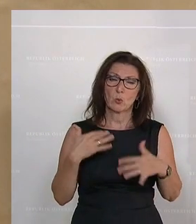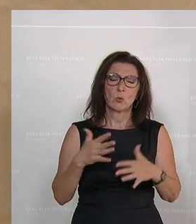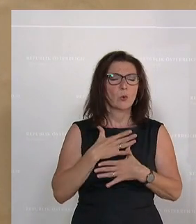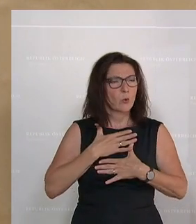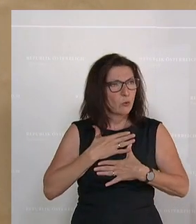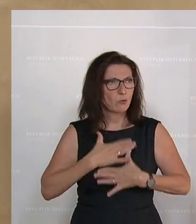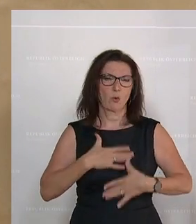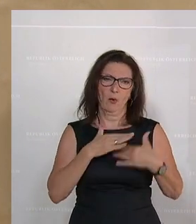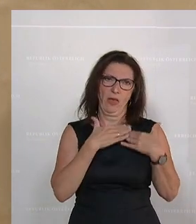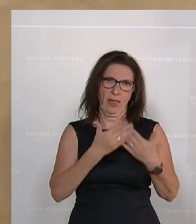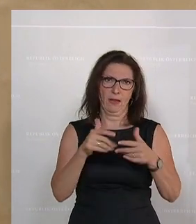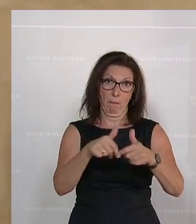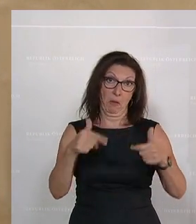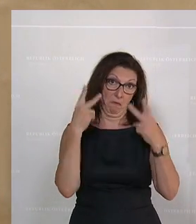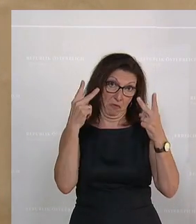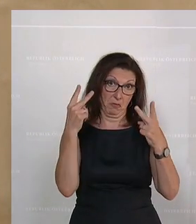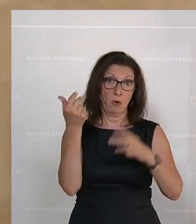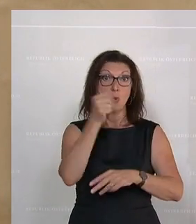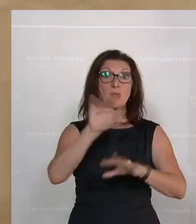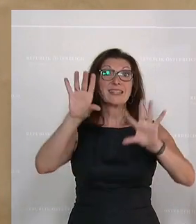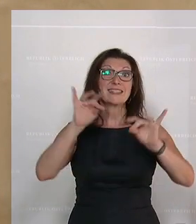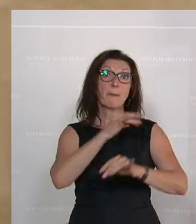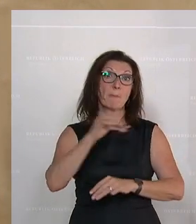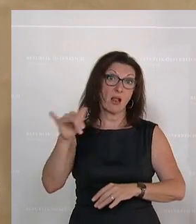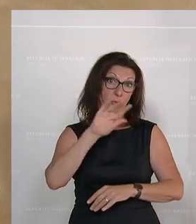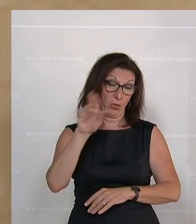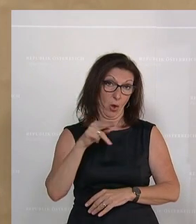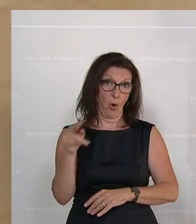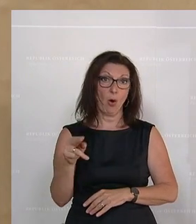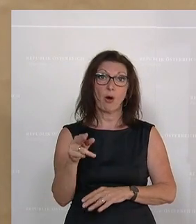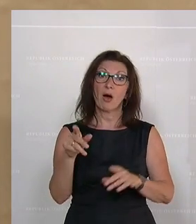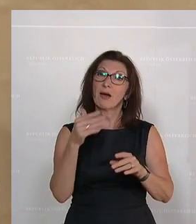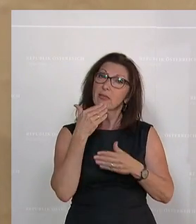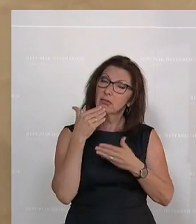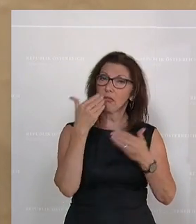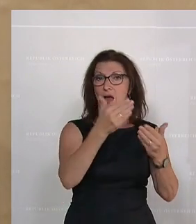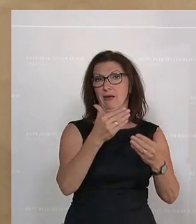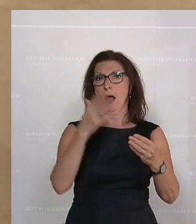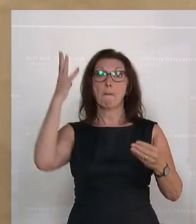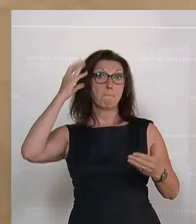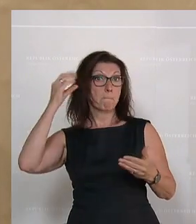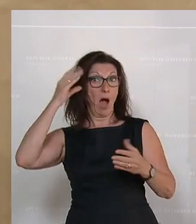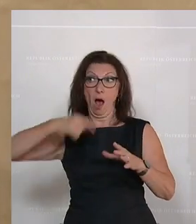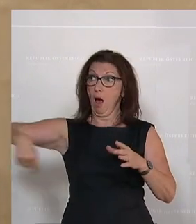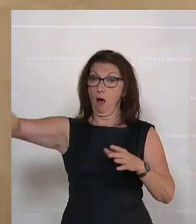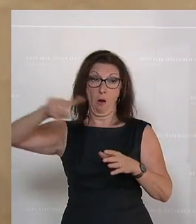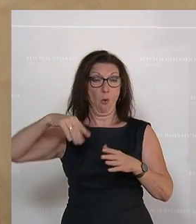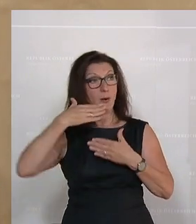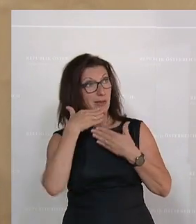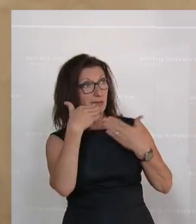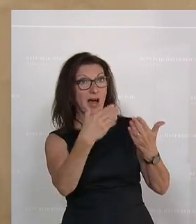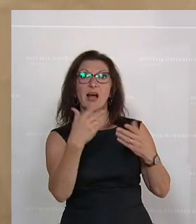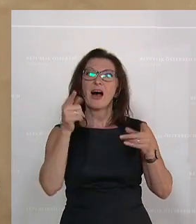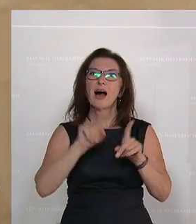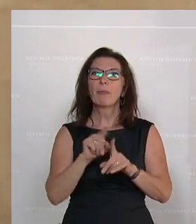in der höhe von 110 millionen euro und ich sage danke nicht nur im namen der bayern und bauen sondern auch im namen der